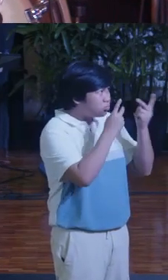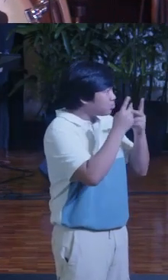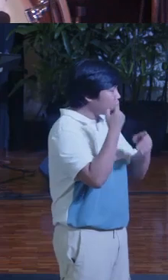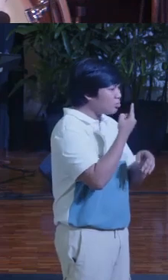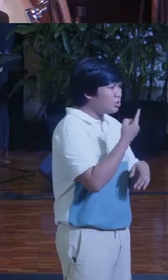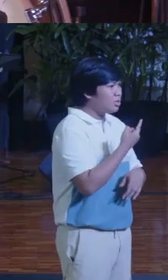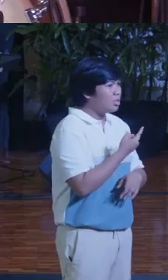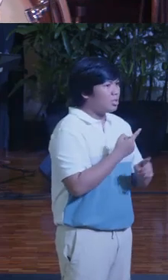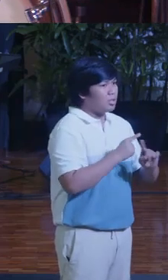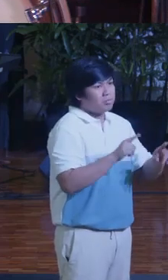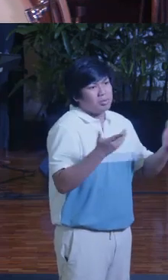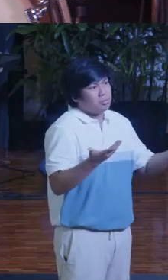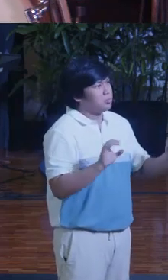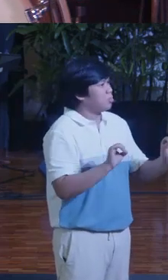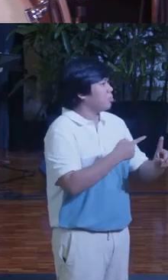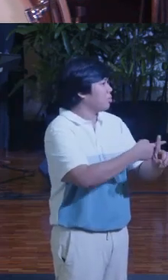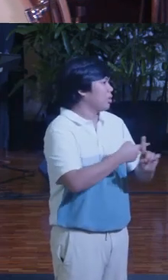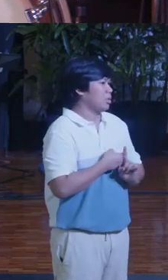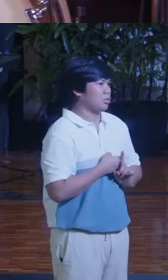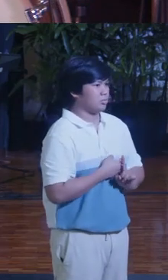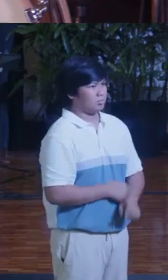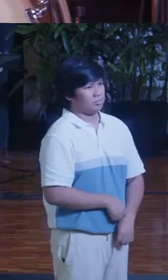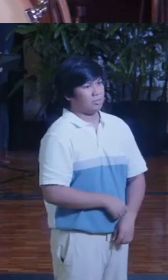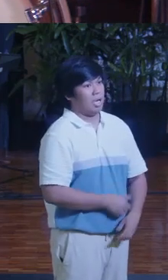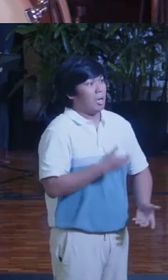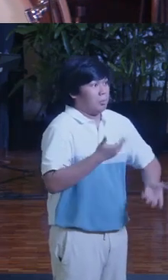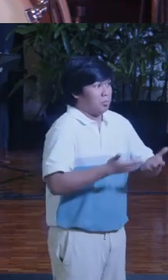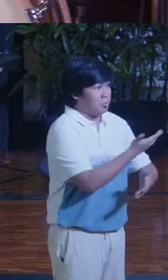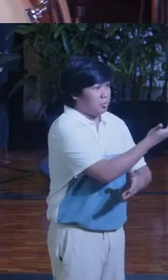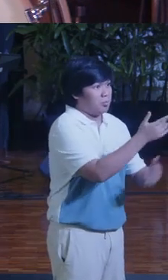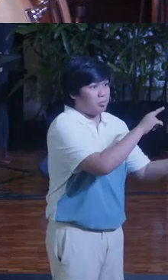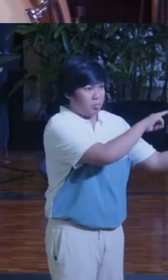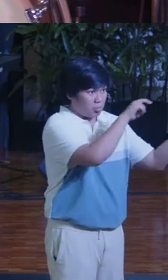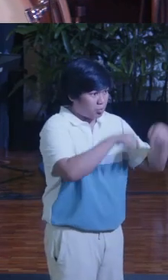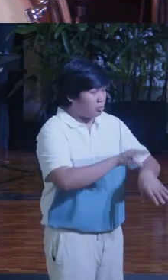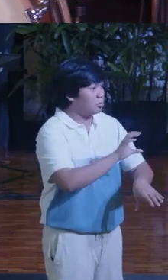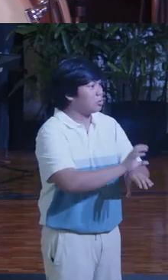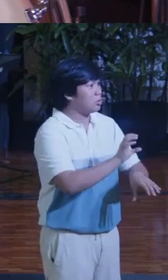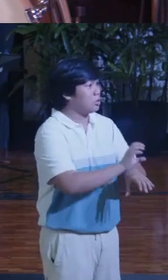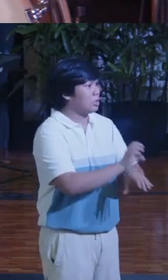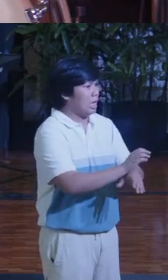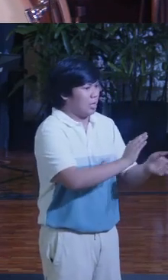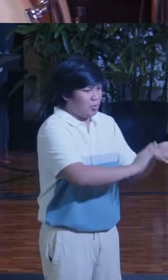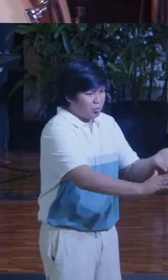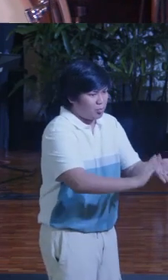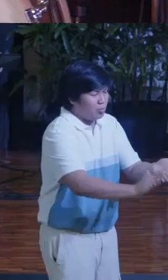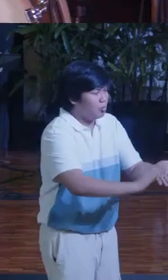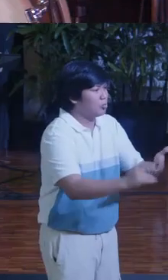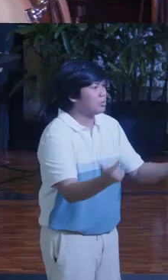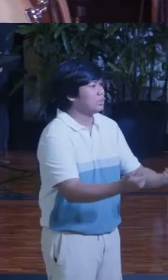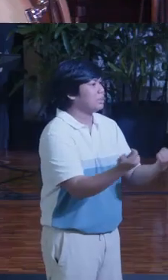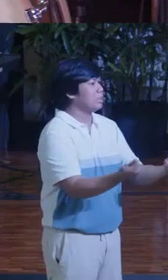Baka kayo'y nagpupunta rito, nagsisimba para magbawas ng kasalanan,